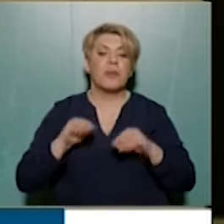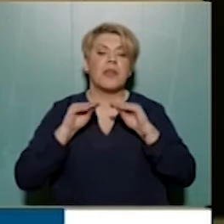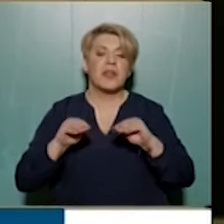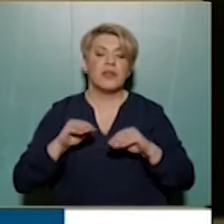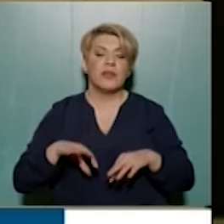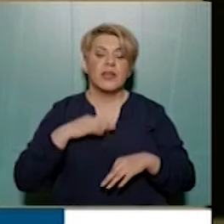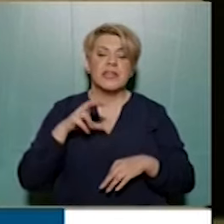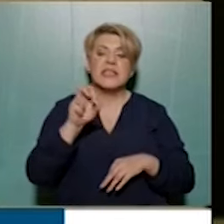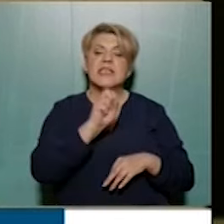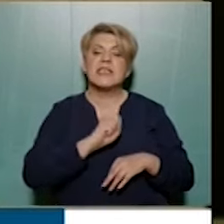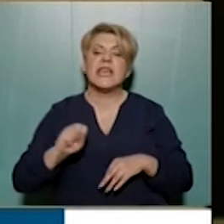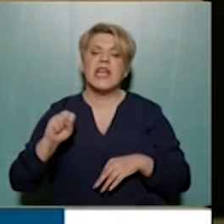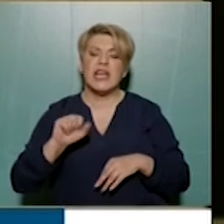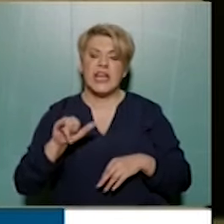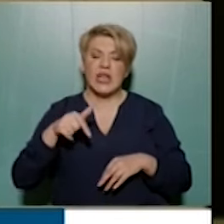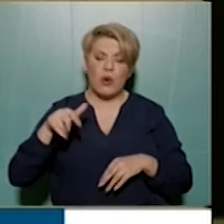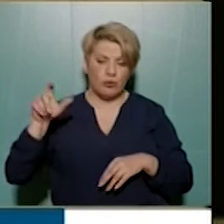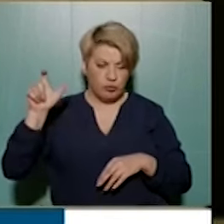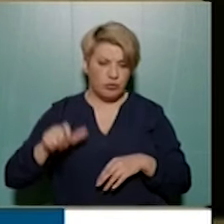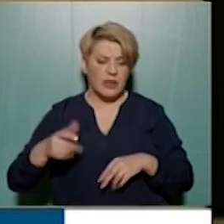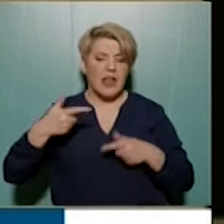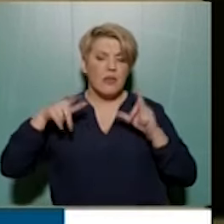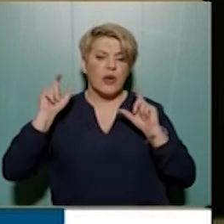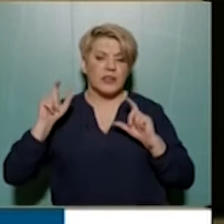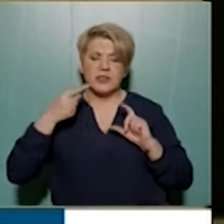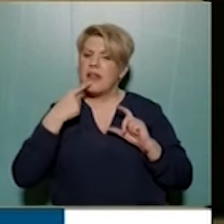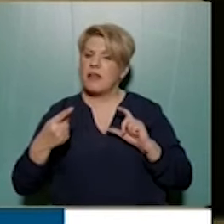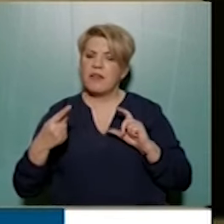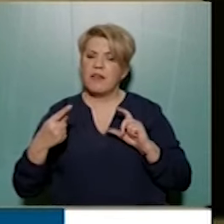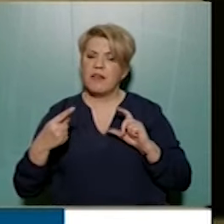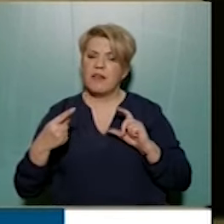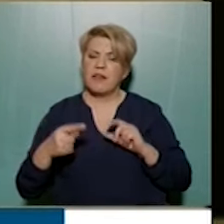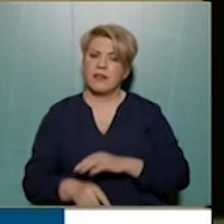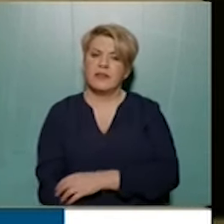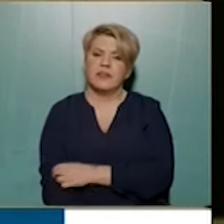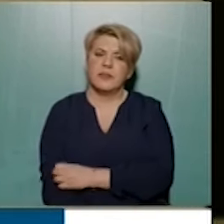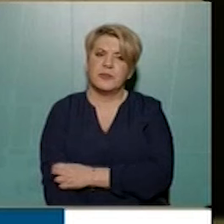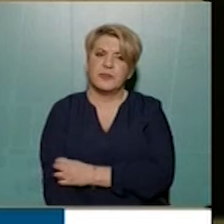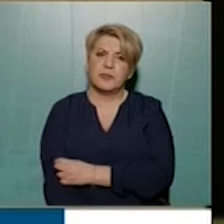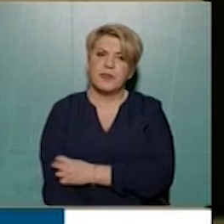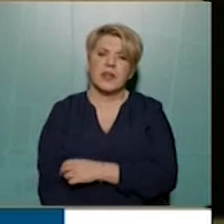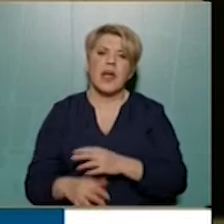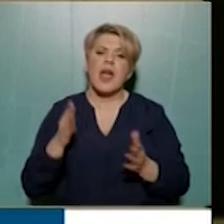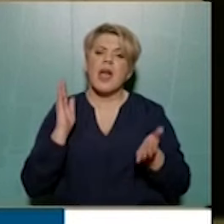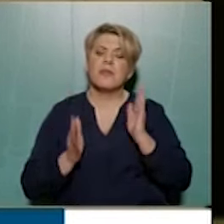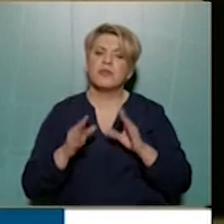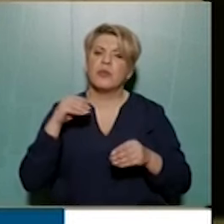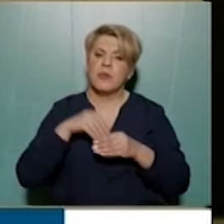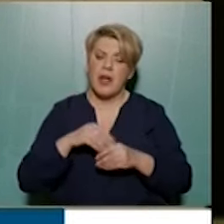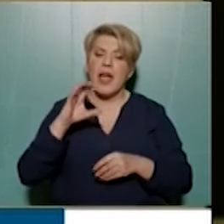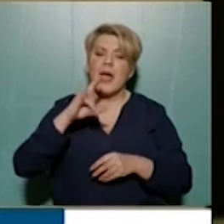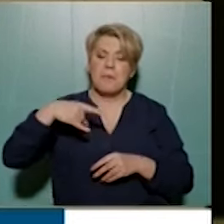παιδείας, ο κύριος Συρίγος Νέας Δημοκρατίας έλεγε για τα επεισόδια στα